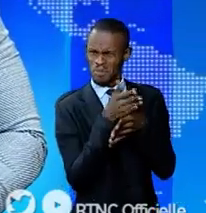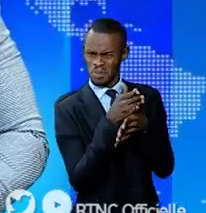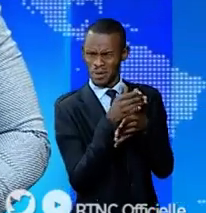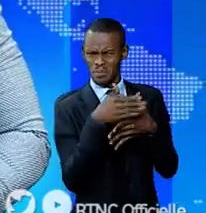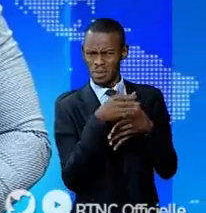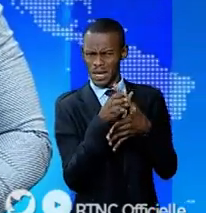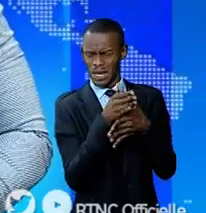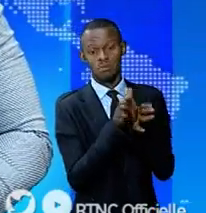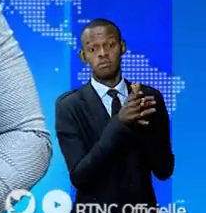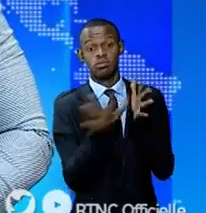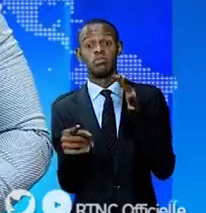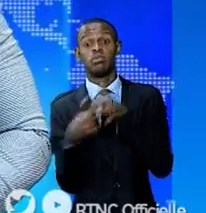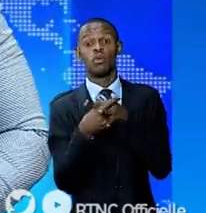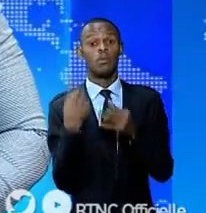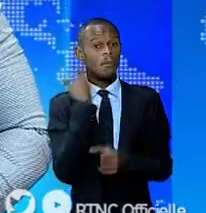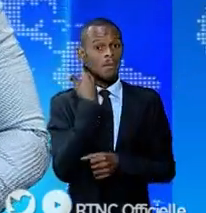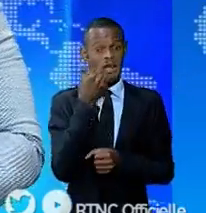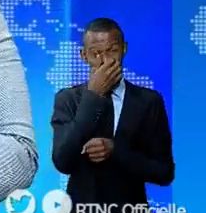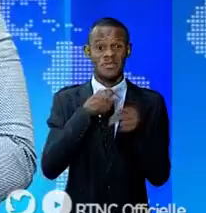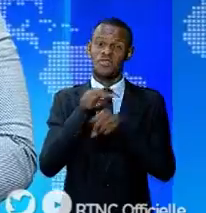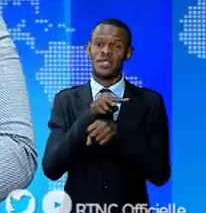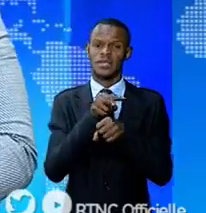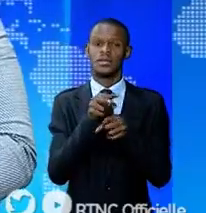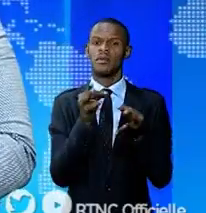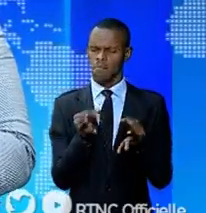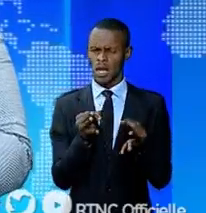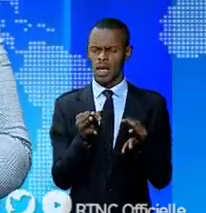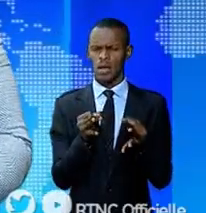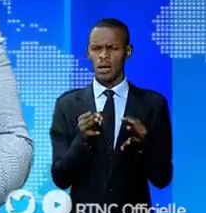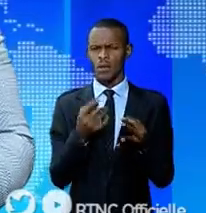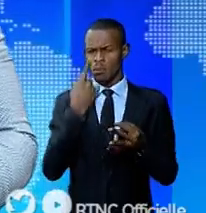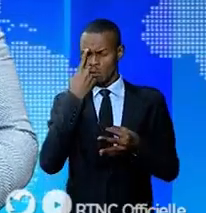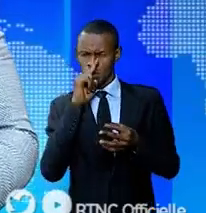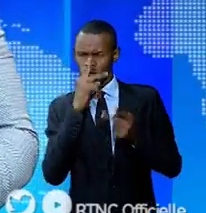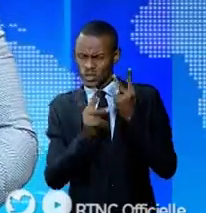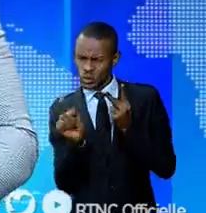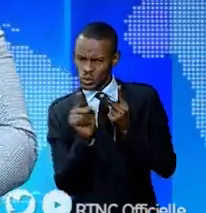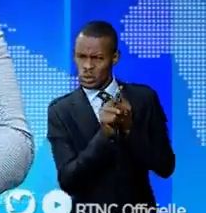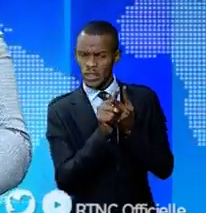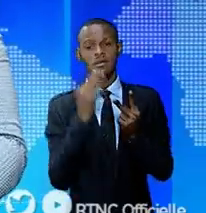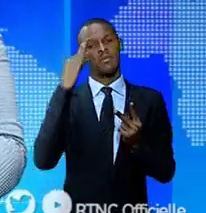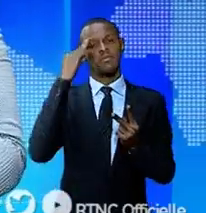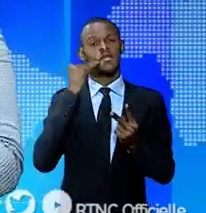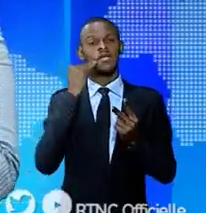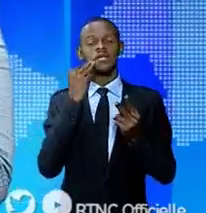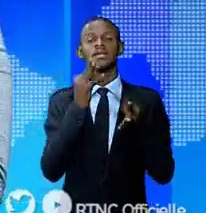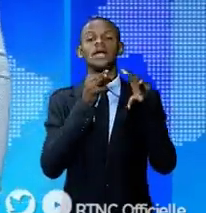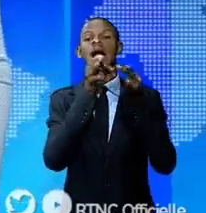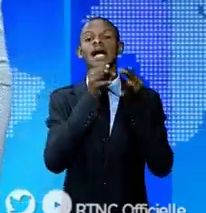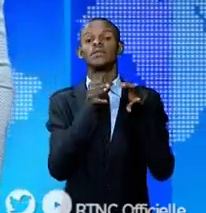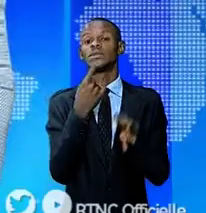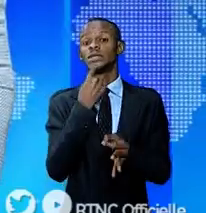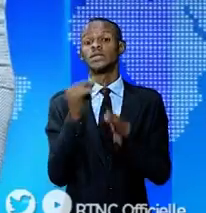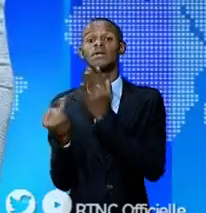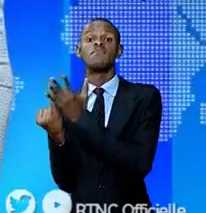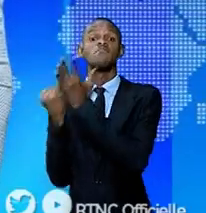le tourisme et le développement rural. Le ministre Yves Bunkulu appelle les opérateurs du tourisme à s'investir pour promouvoir